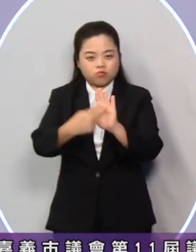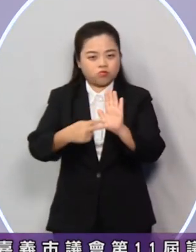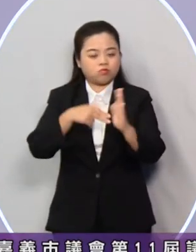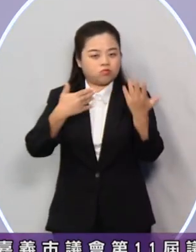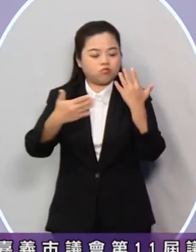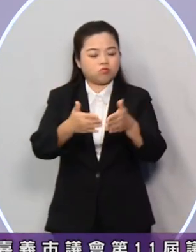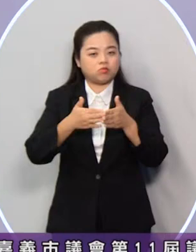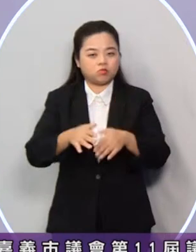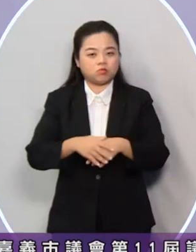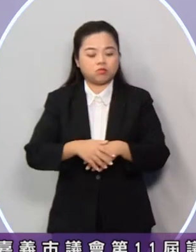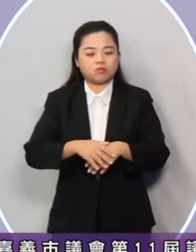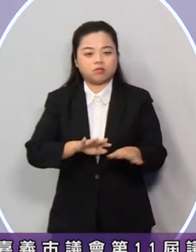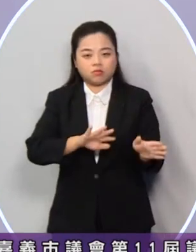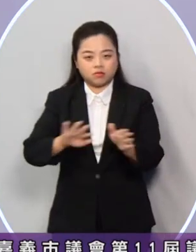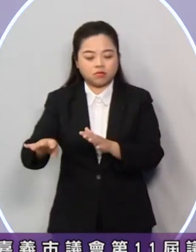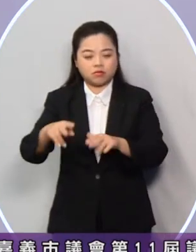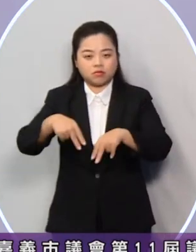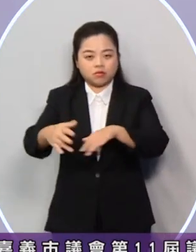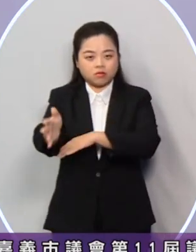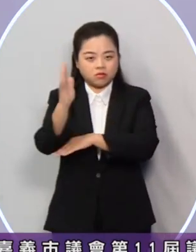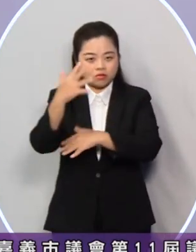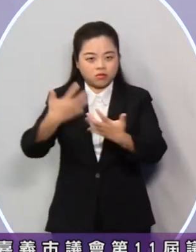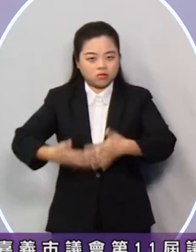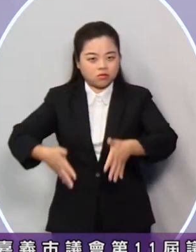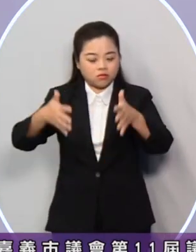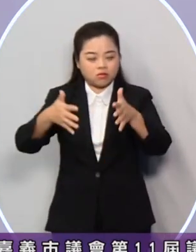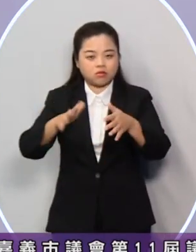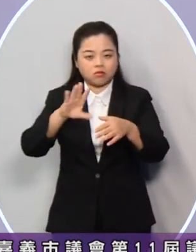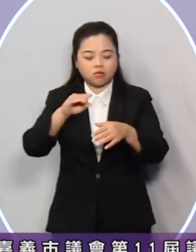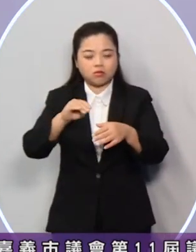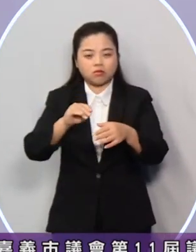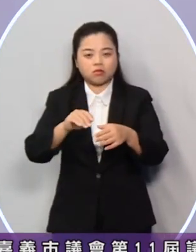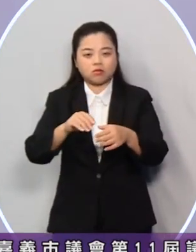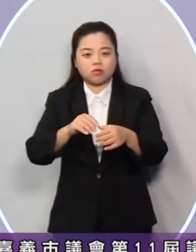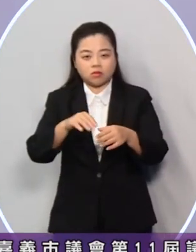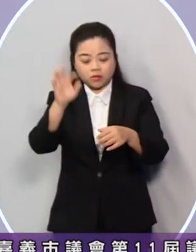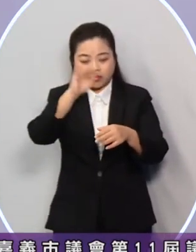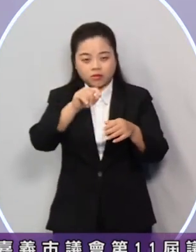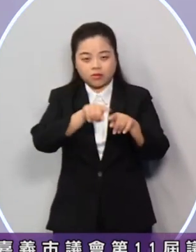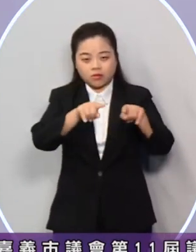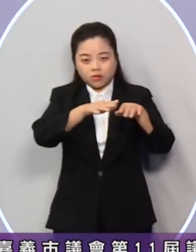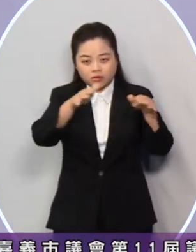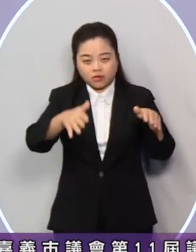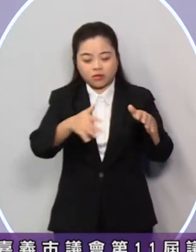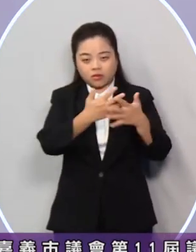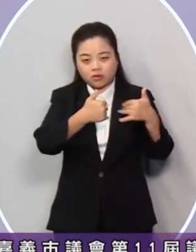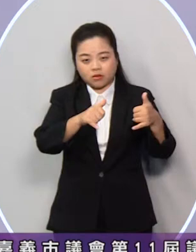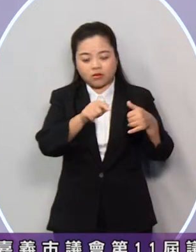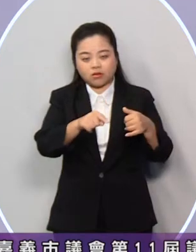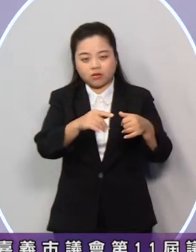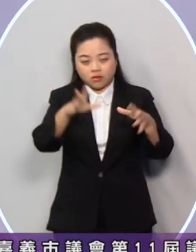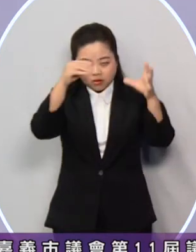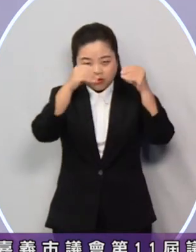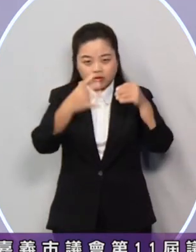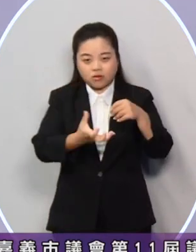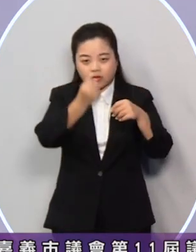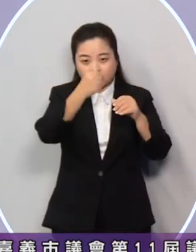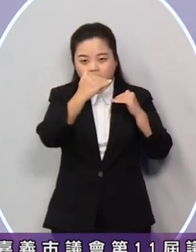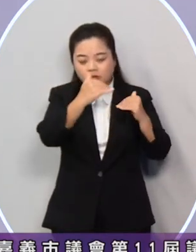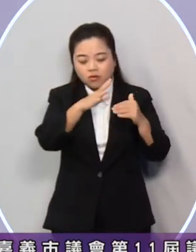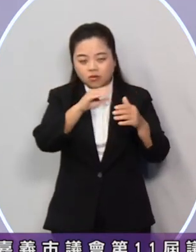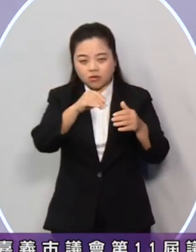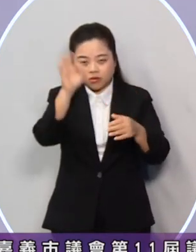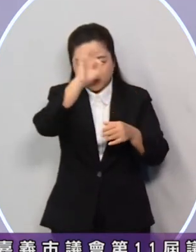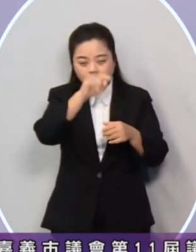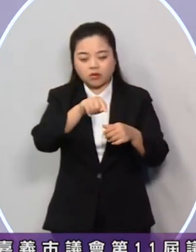释。另外，行政机关有无向平台业者调阅使用者资料的权限，卫福部呢也